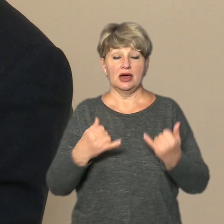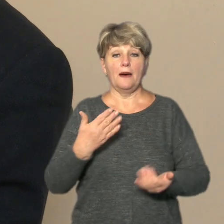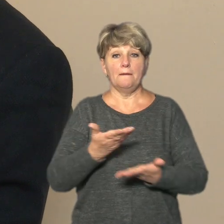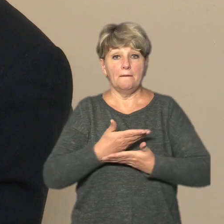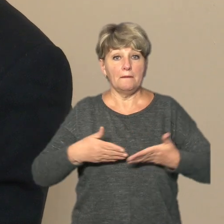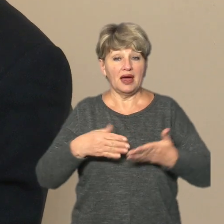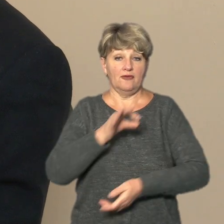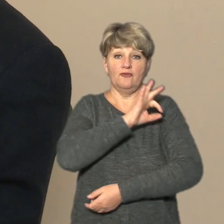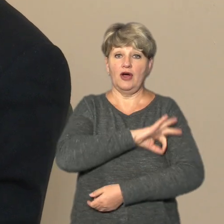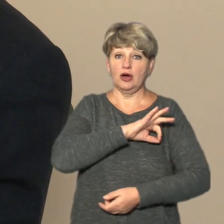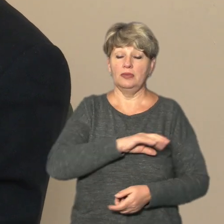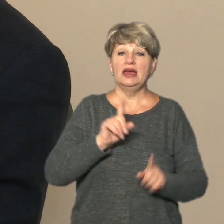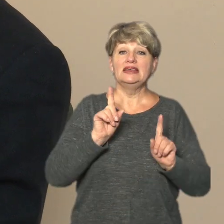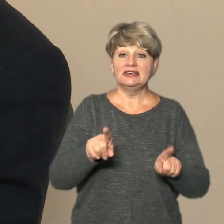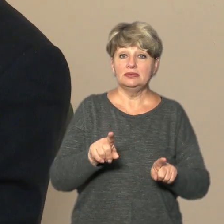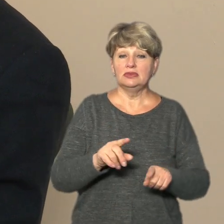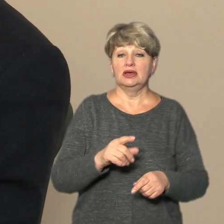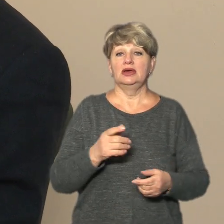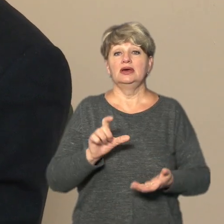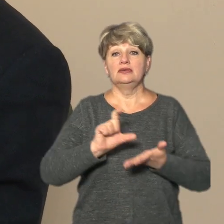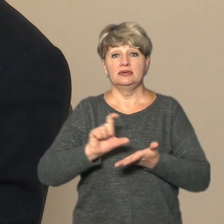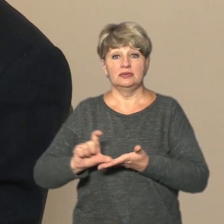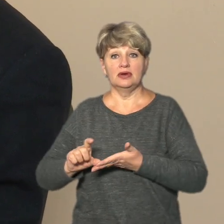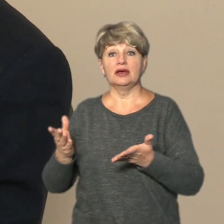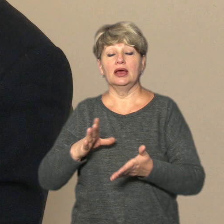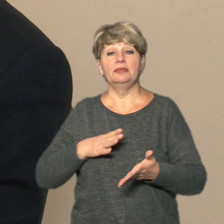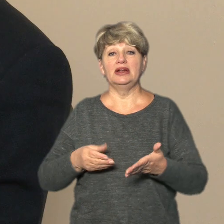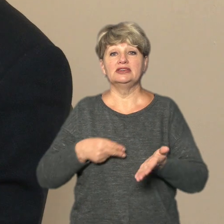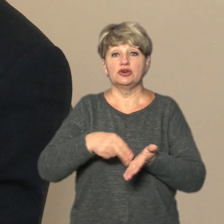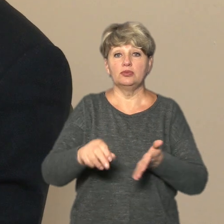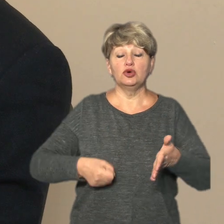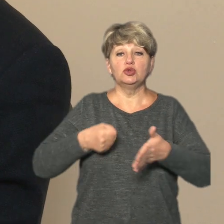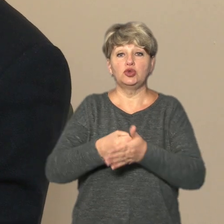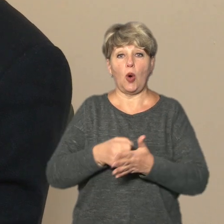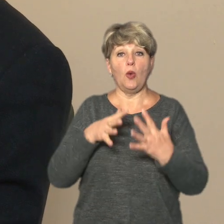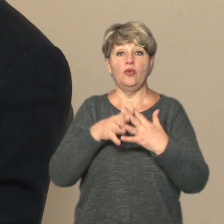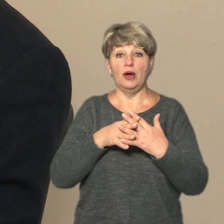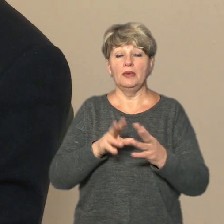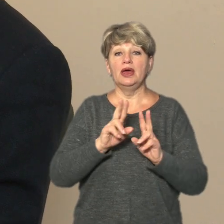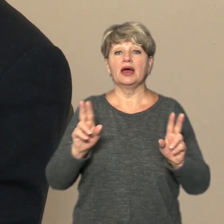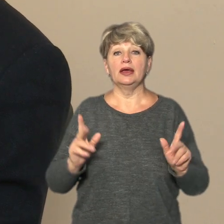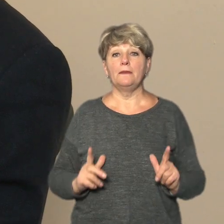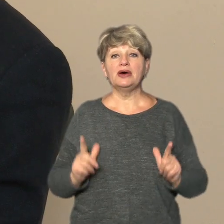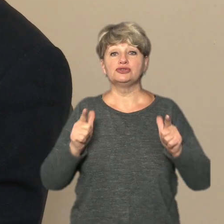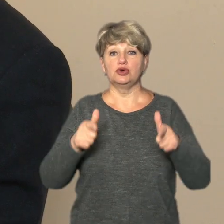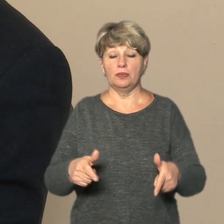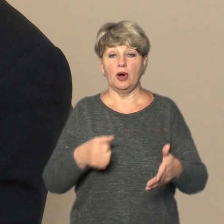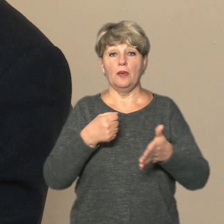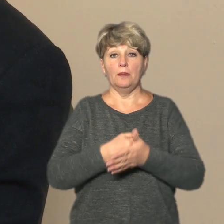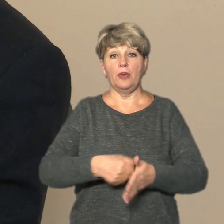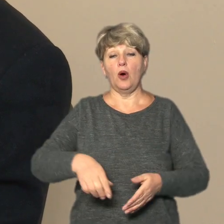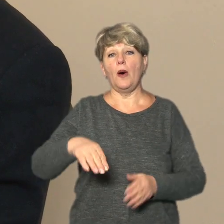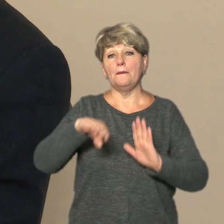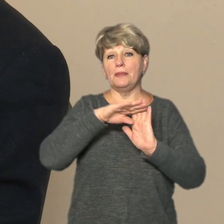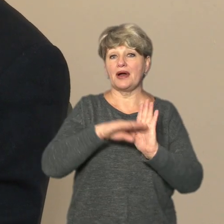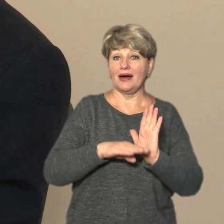тими вакцинами які були вже закуплені до війни і теми що поступають в державу по програ чорний